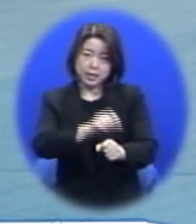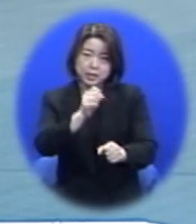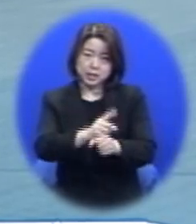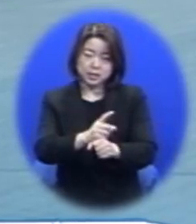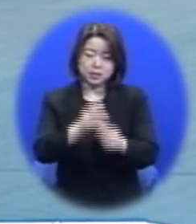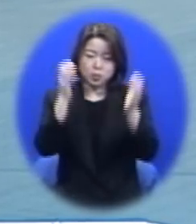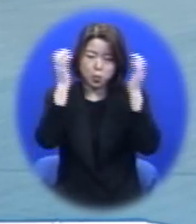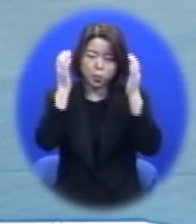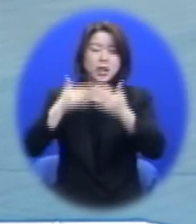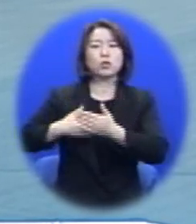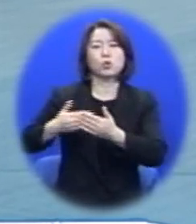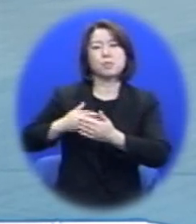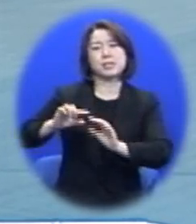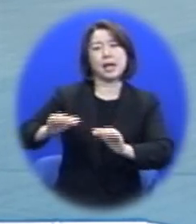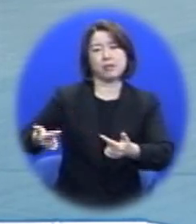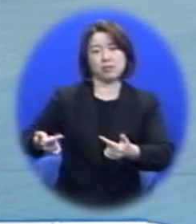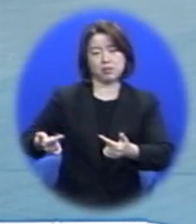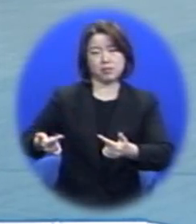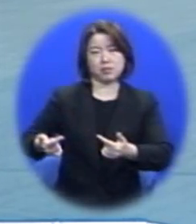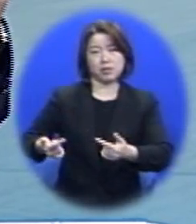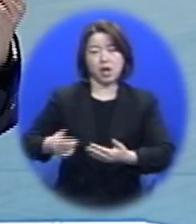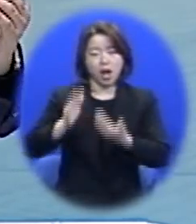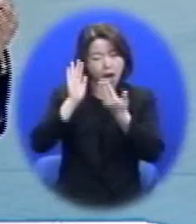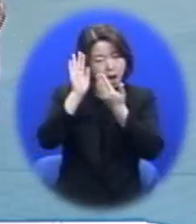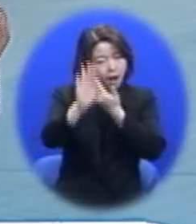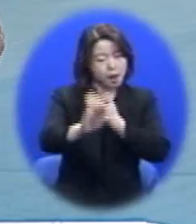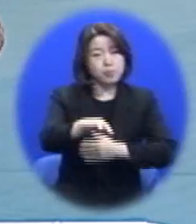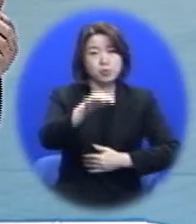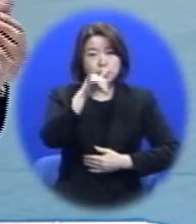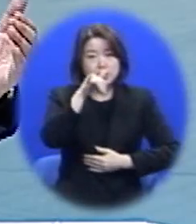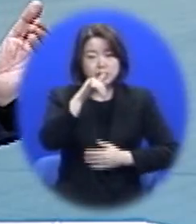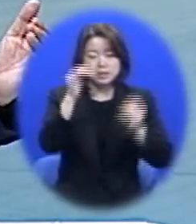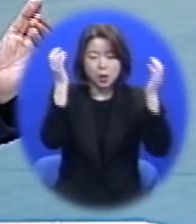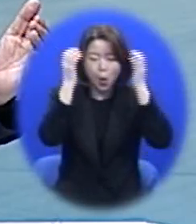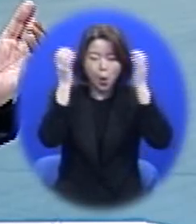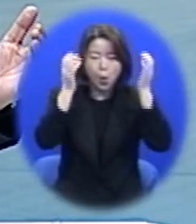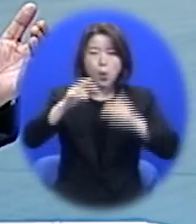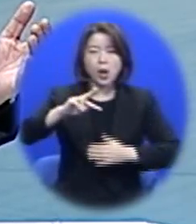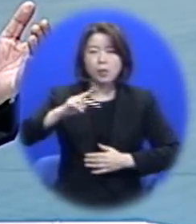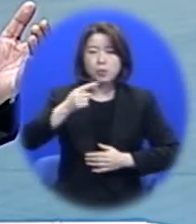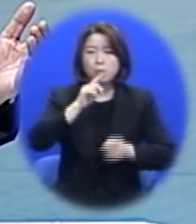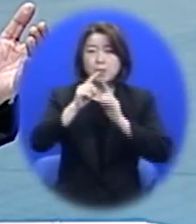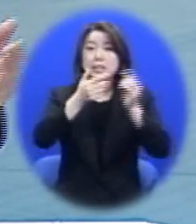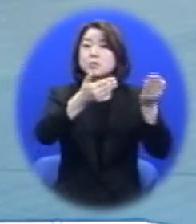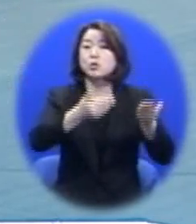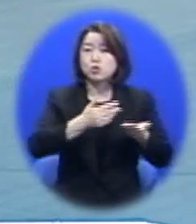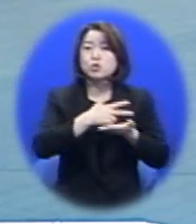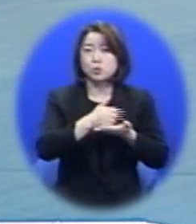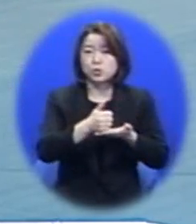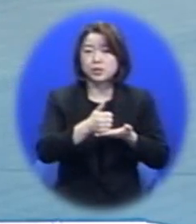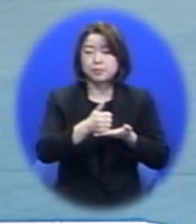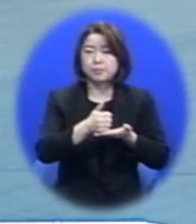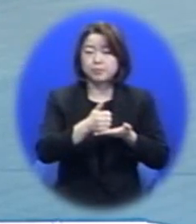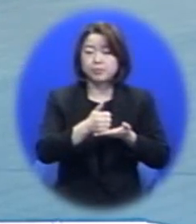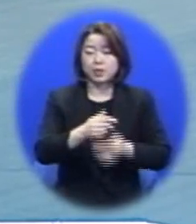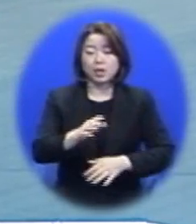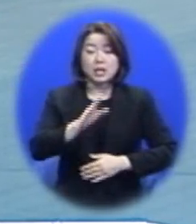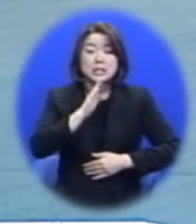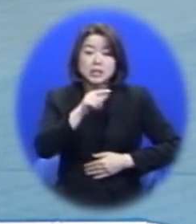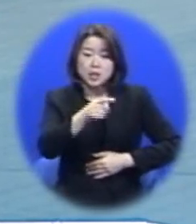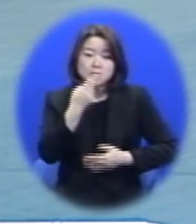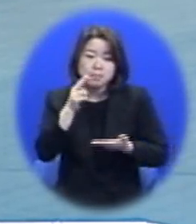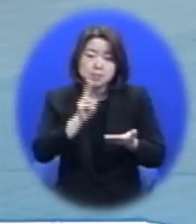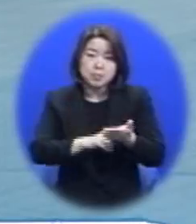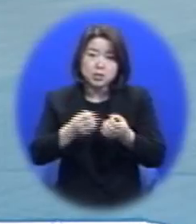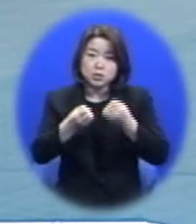않은 것입니다. 앞으로 장차 있을 고난에까지 이야기하신 주님, 실제로 이 편지를